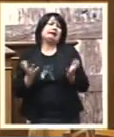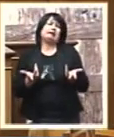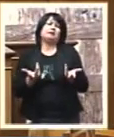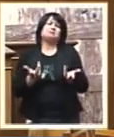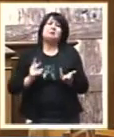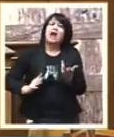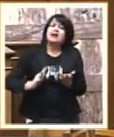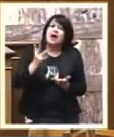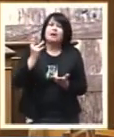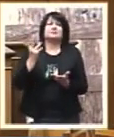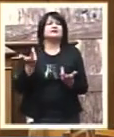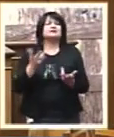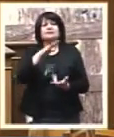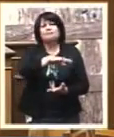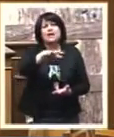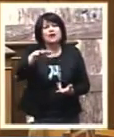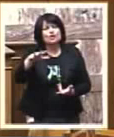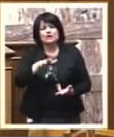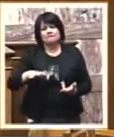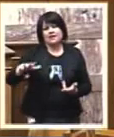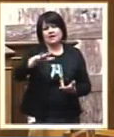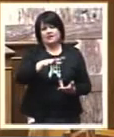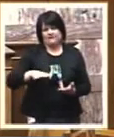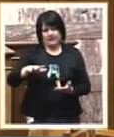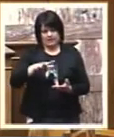ανάπτυξη της κάθε περιοχής και περιφέρειας.